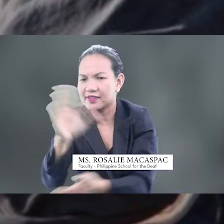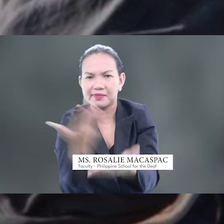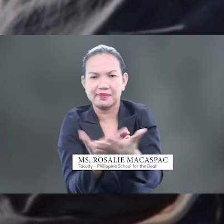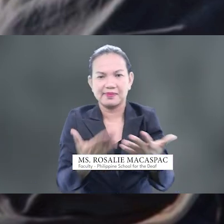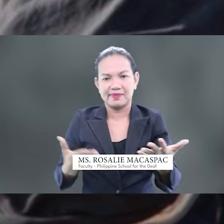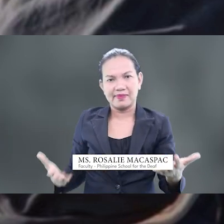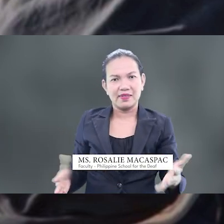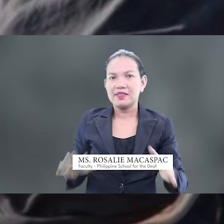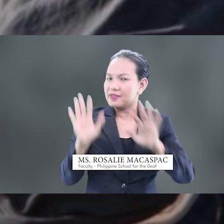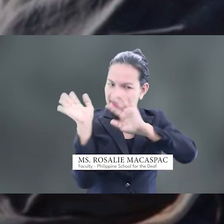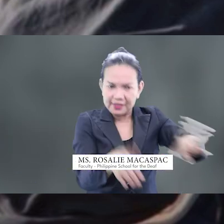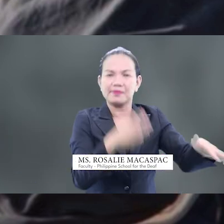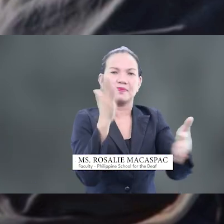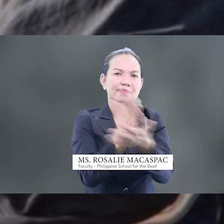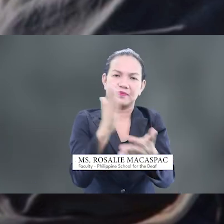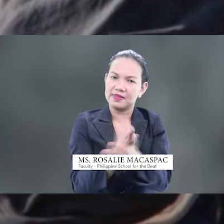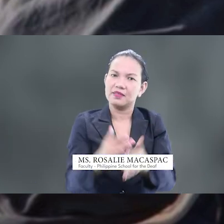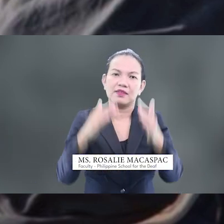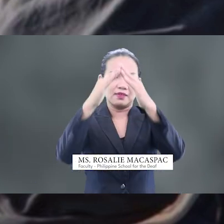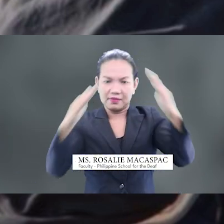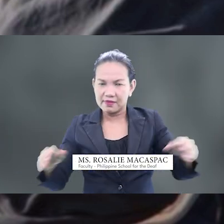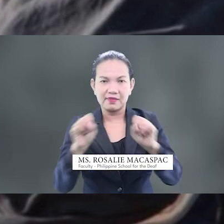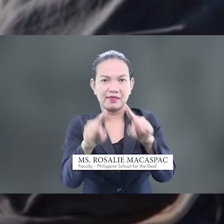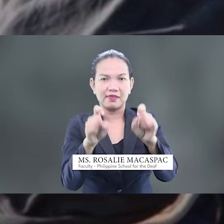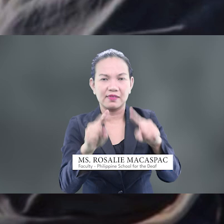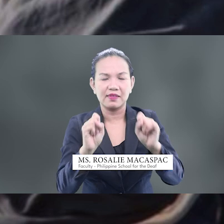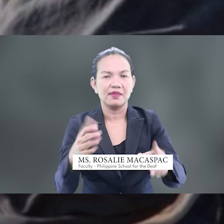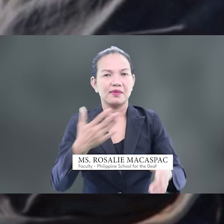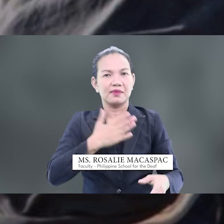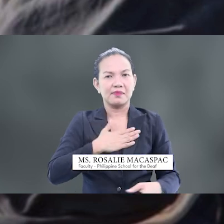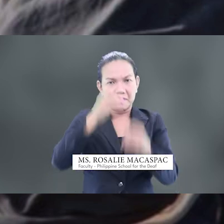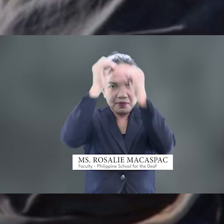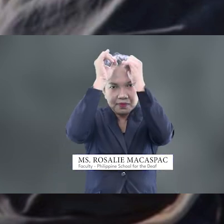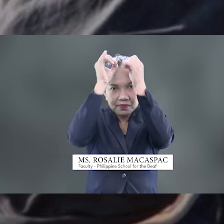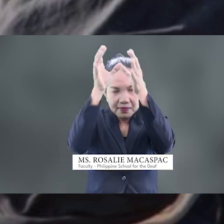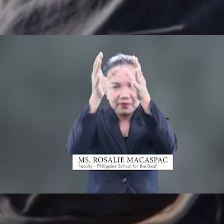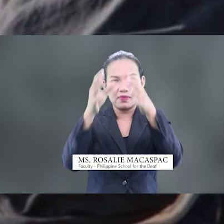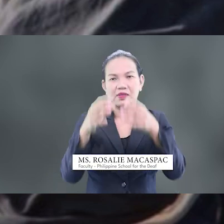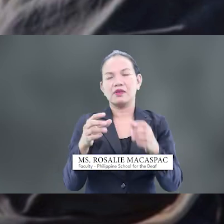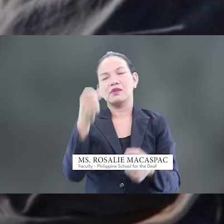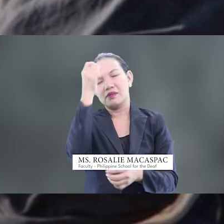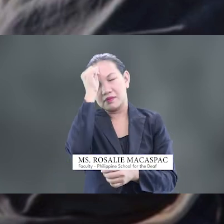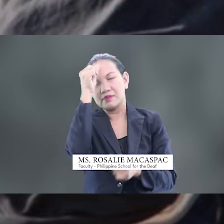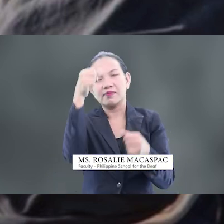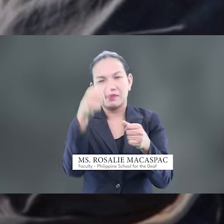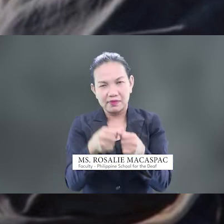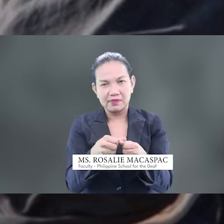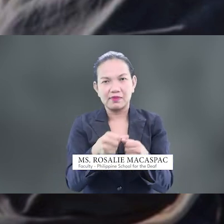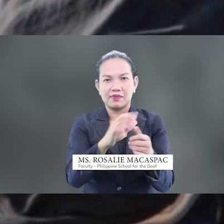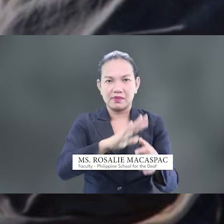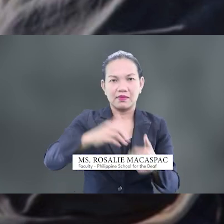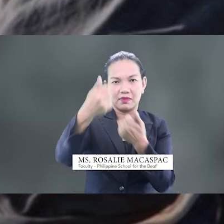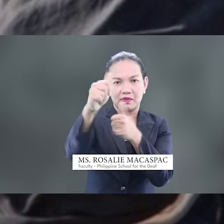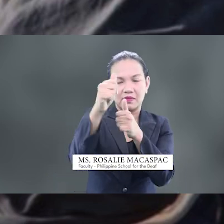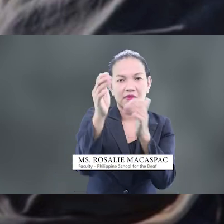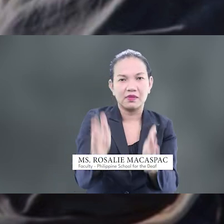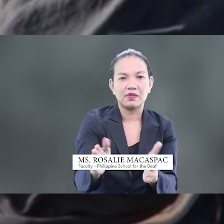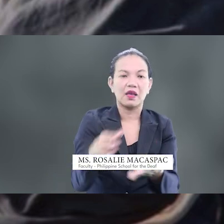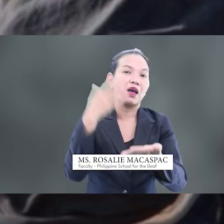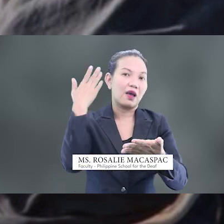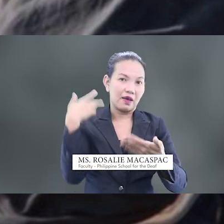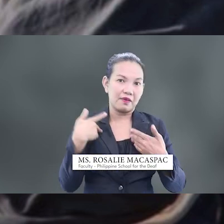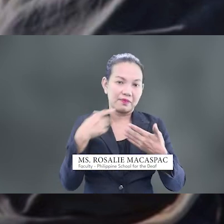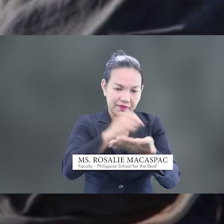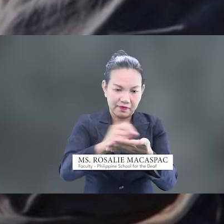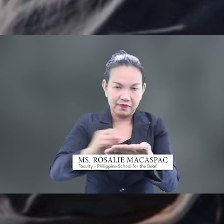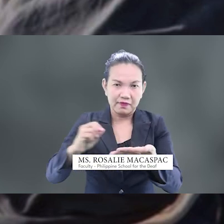niyo ang mga ito. Huwag na ninyong gawing bahay kalakalan ng bahay ng aking ama." Naalala ng kanyang mga alagad na